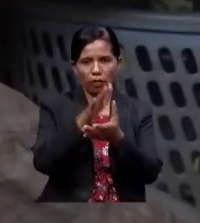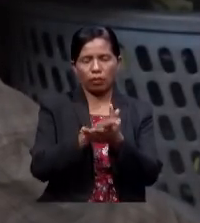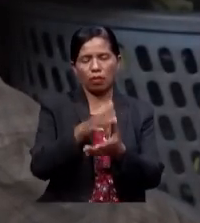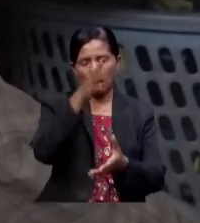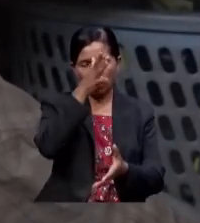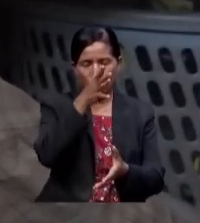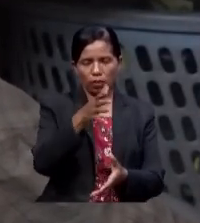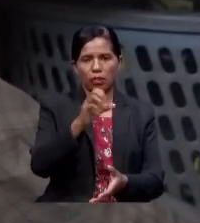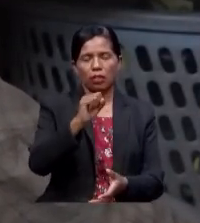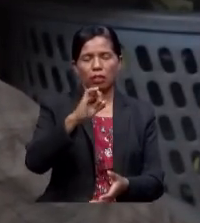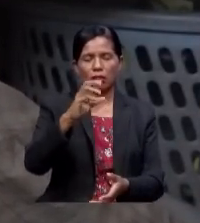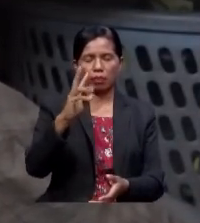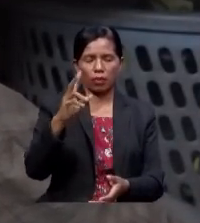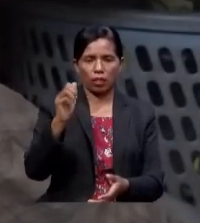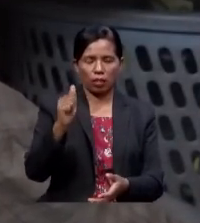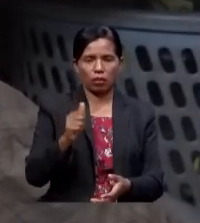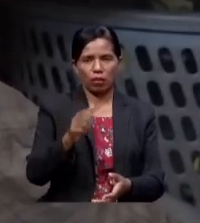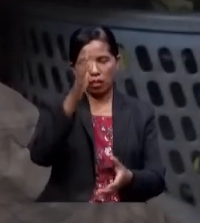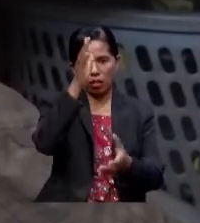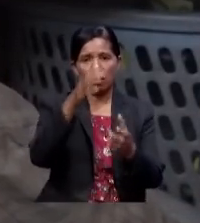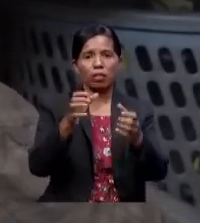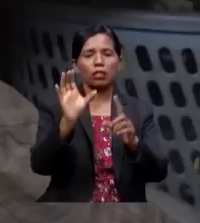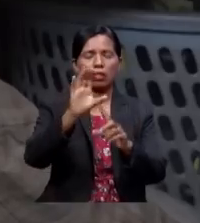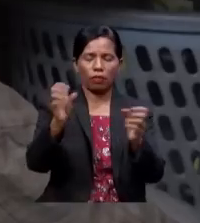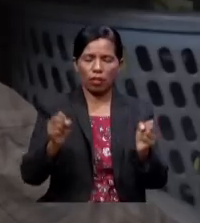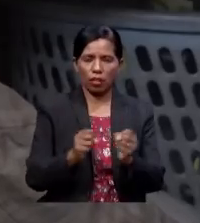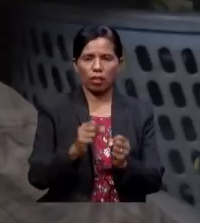Si valea be marito varai botni.